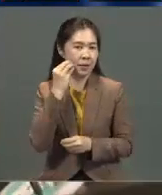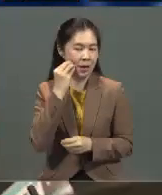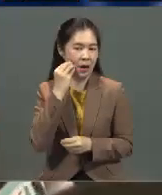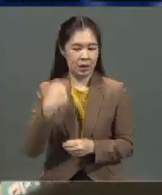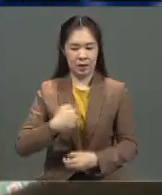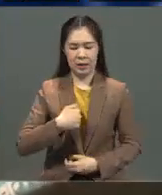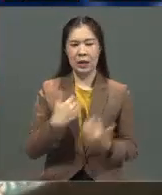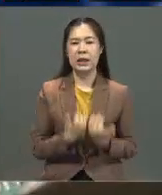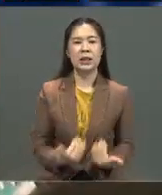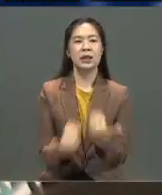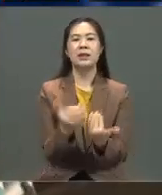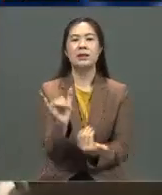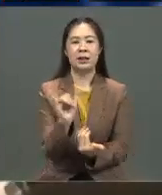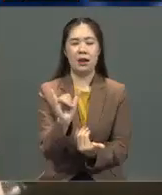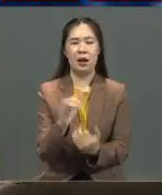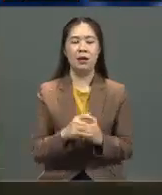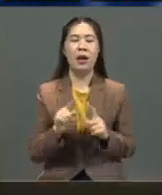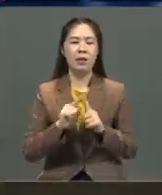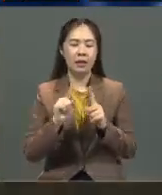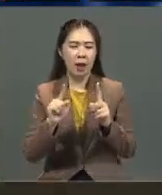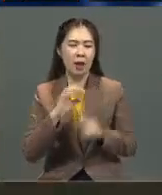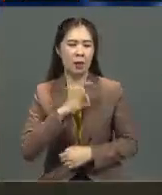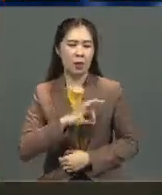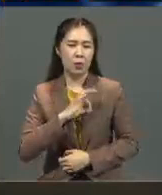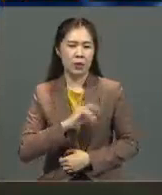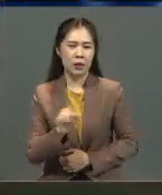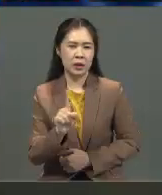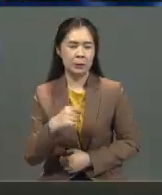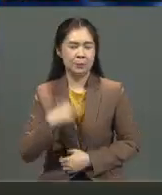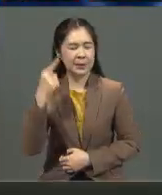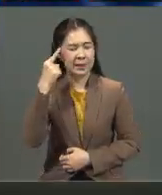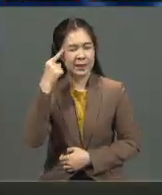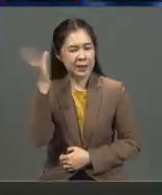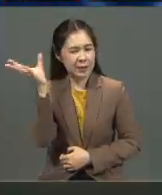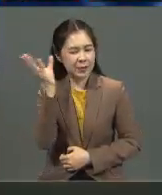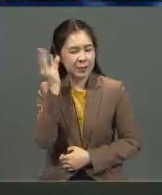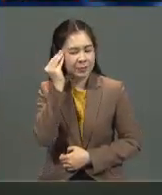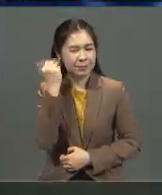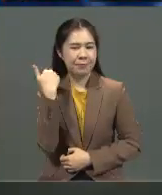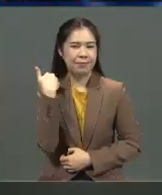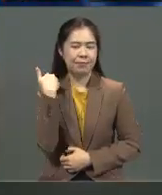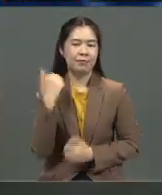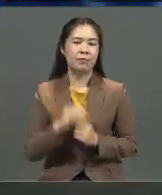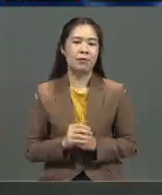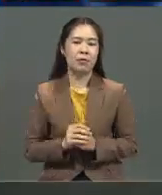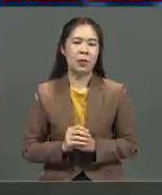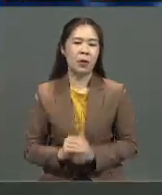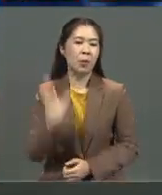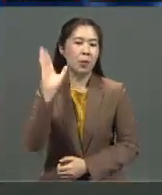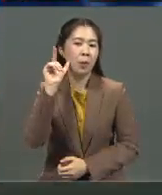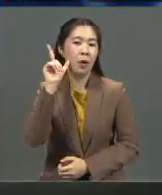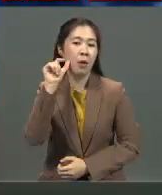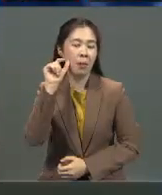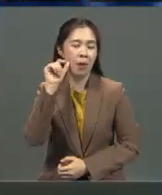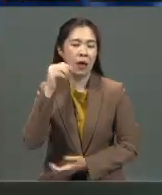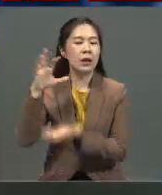ยังไม่เกิดแต่ความรู้สึกที่ฝังหัวก็คือฝังใจเราก็คือผู้ใหญ่เล่าให้เราฟังพ่อแม่เ